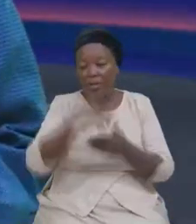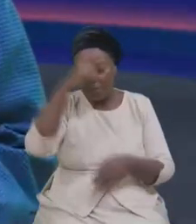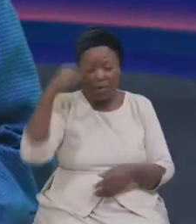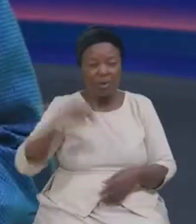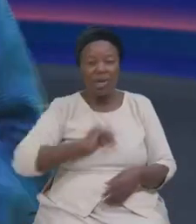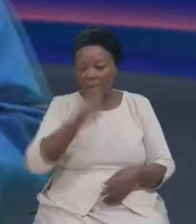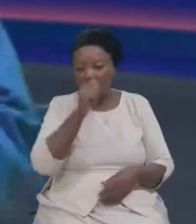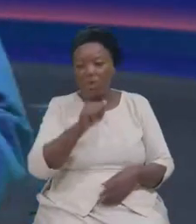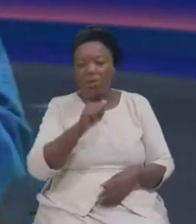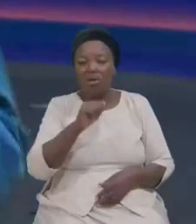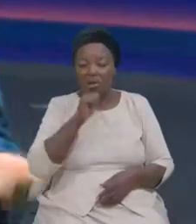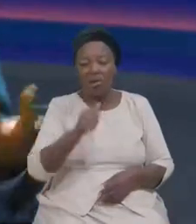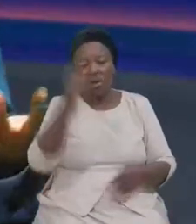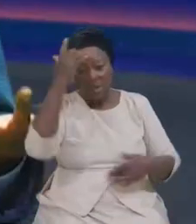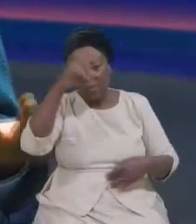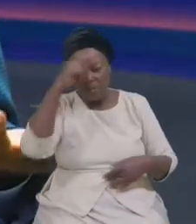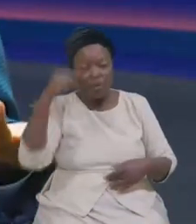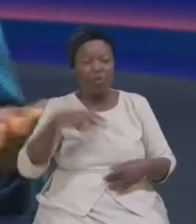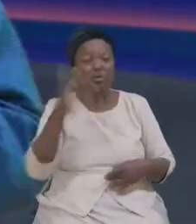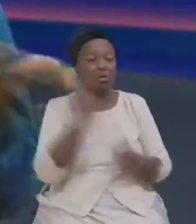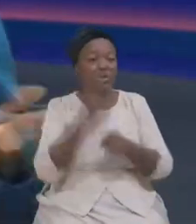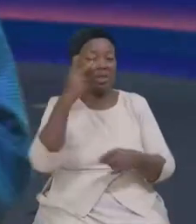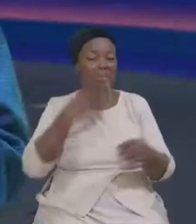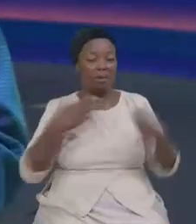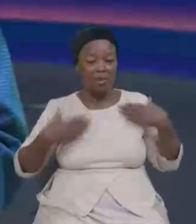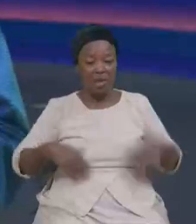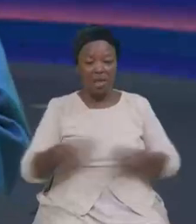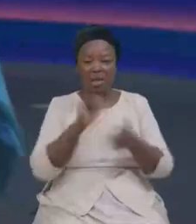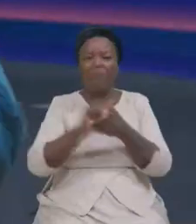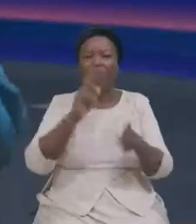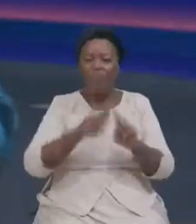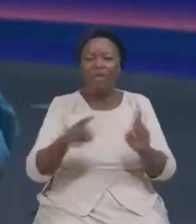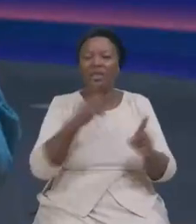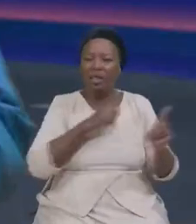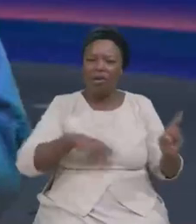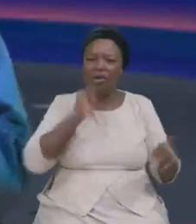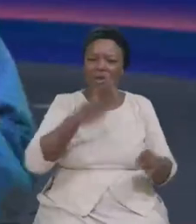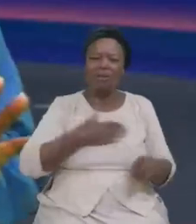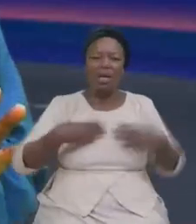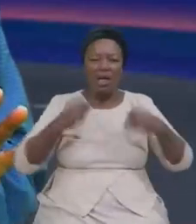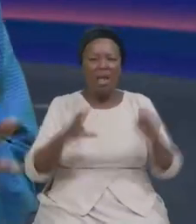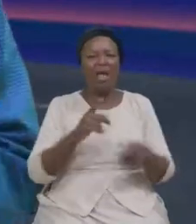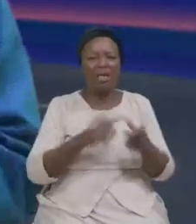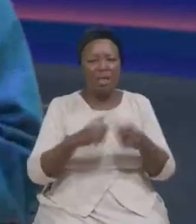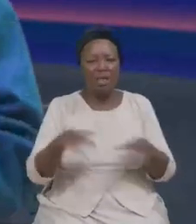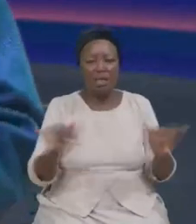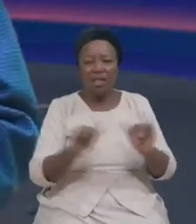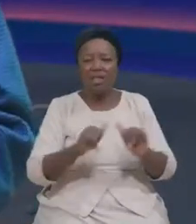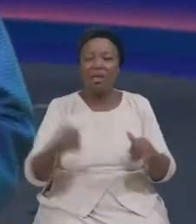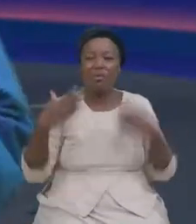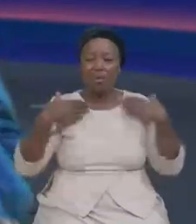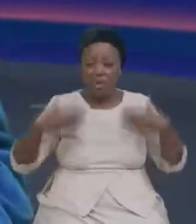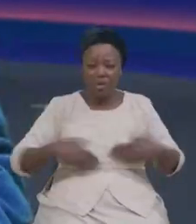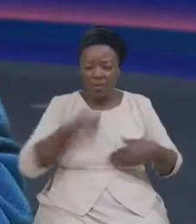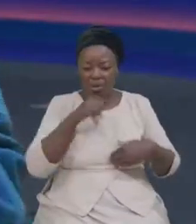son corps était déjà usé. Son corps déjà usé, comprenez. Il n'était pas encore mort, il n'était pas encore dans la tombe, il